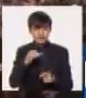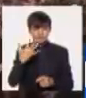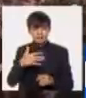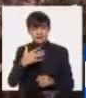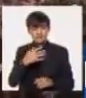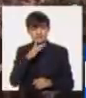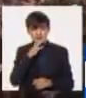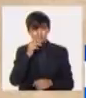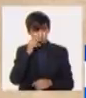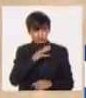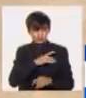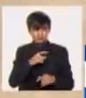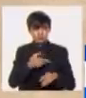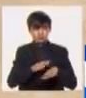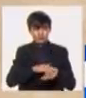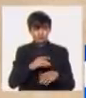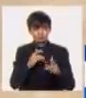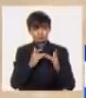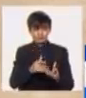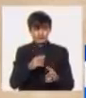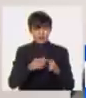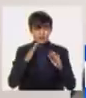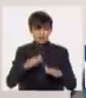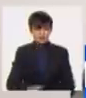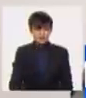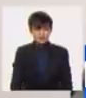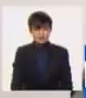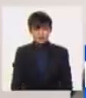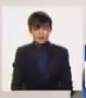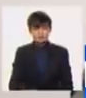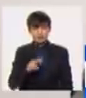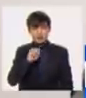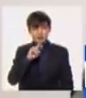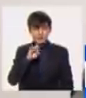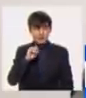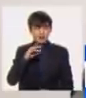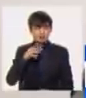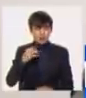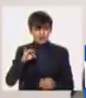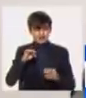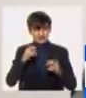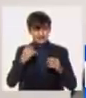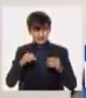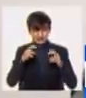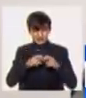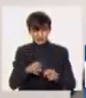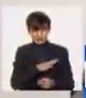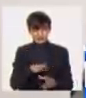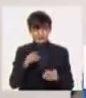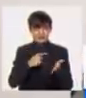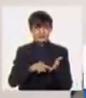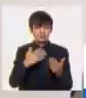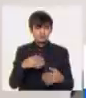50-летнего мужчины. Его госпитализировали в реанимацию. Лабораторные исследования пациентов, выписанных из больницы,